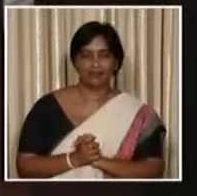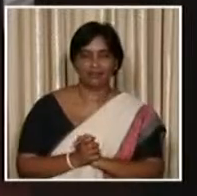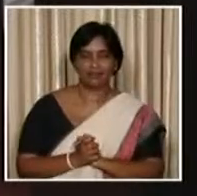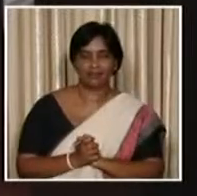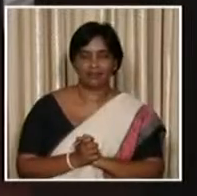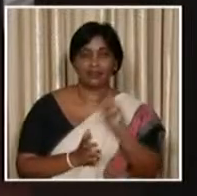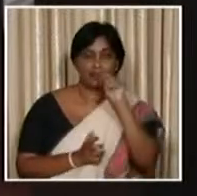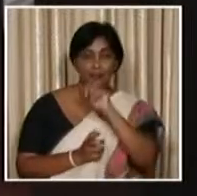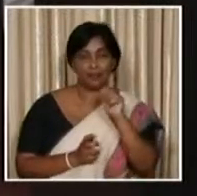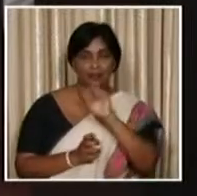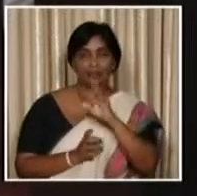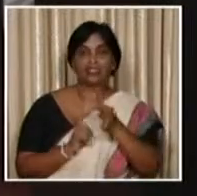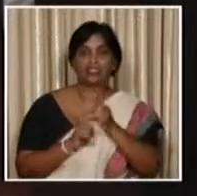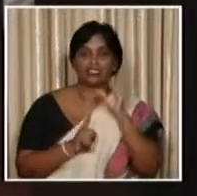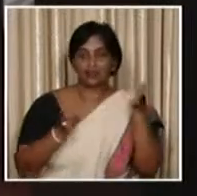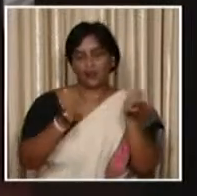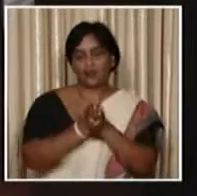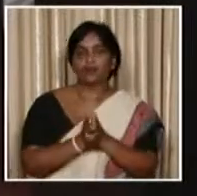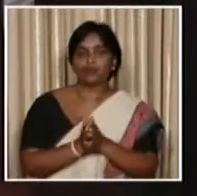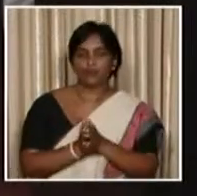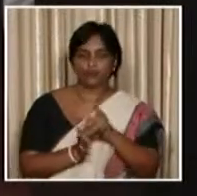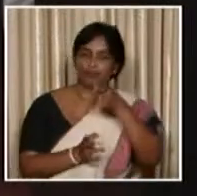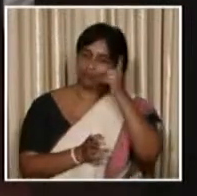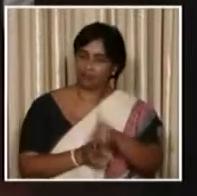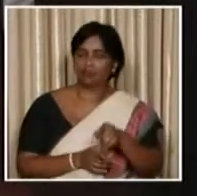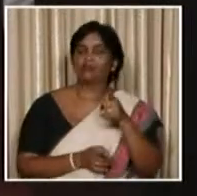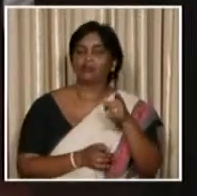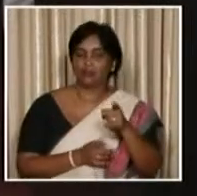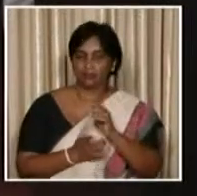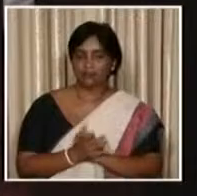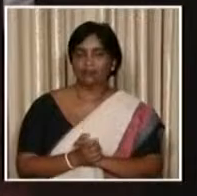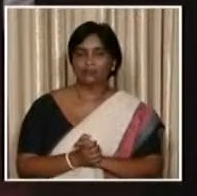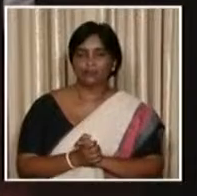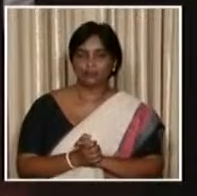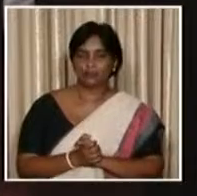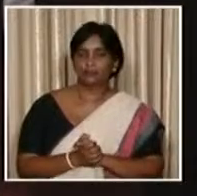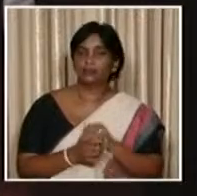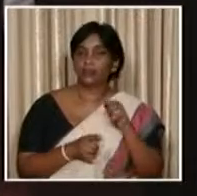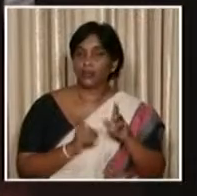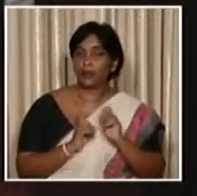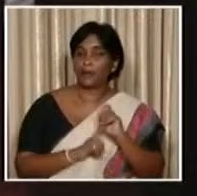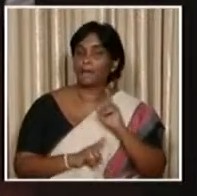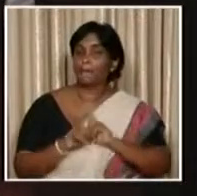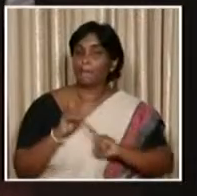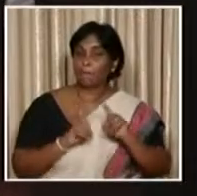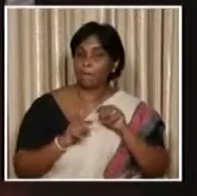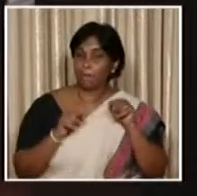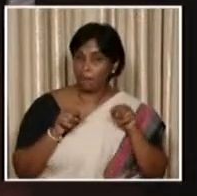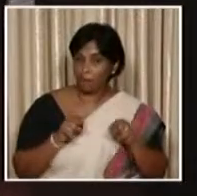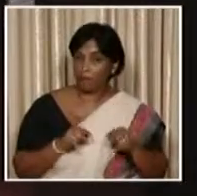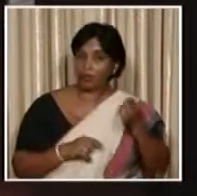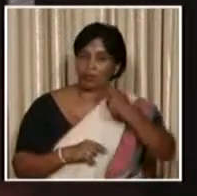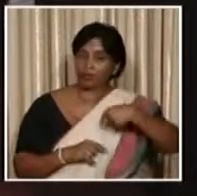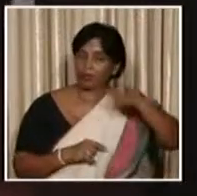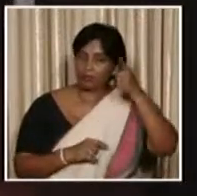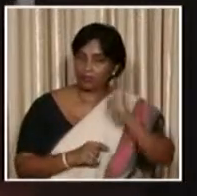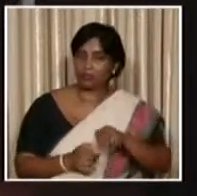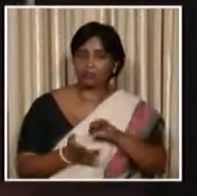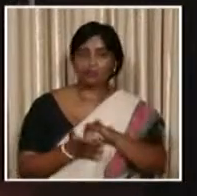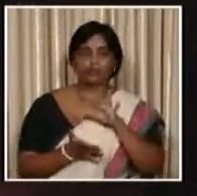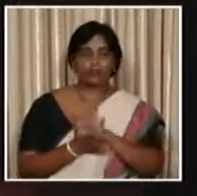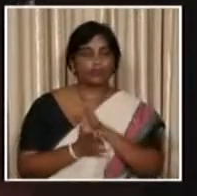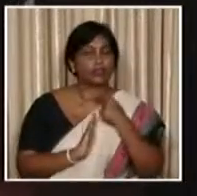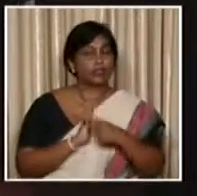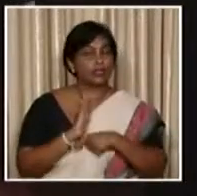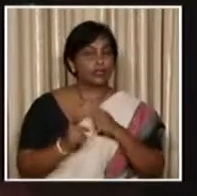කියන්න ඕනේ නැහැ. ජනාත්තුමාගේ ගෝලයා කියලා කියන්නේ. එතුමා ස්ථිර කරේ. එතකොට මේ පාර්ලිමේන්තුවේ ඒකමතික තීන්දුවක් ආවා